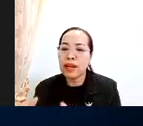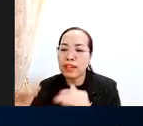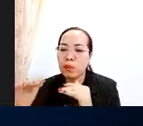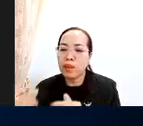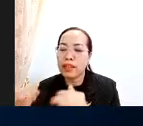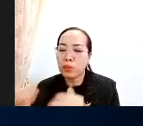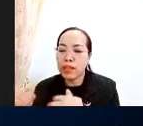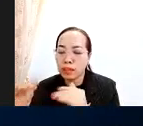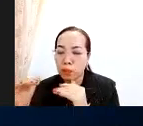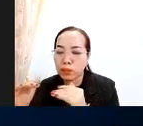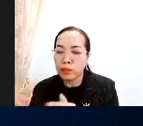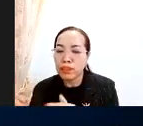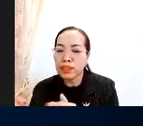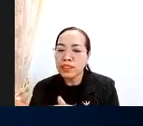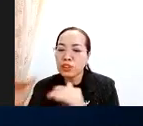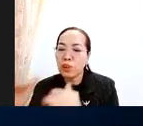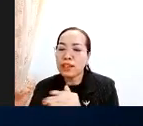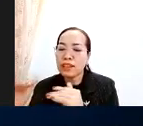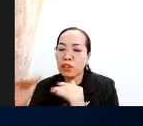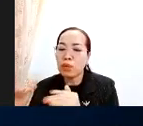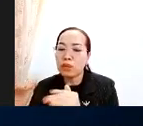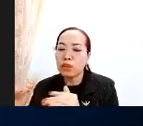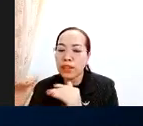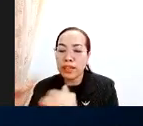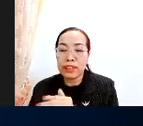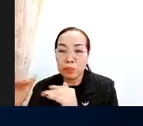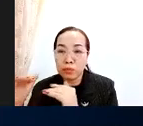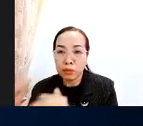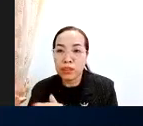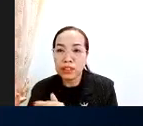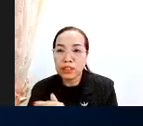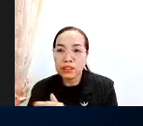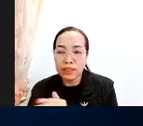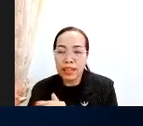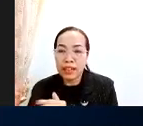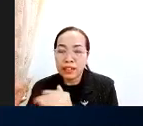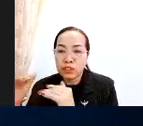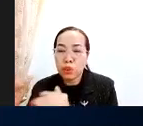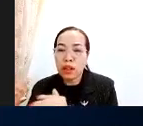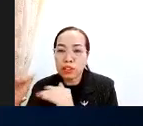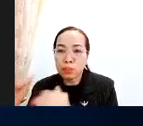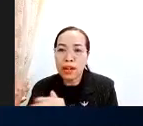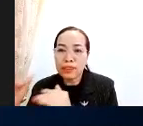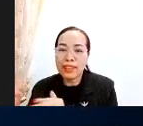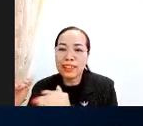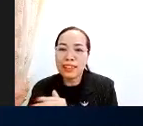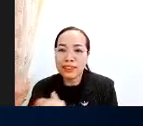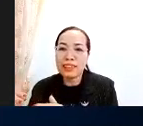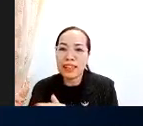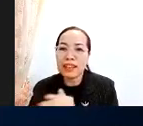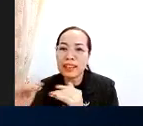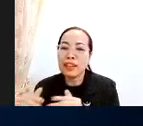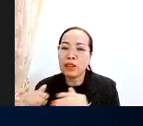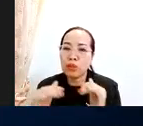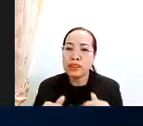nhở chà bạn nào với đại luôn ai gặp phong gặp vỡ squat nơi cầm hồn luôn ai đại gặp phong gặp vỡ chà squat ở chỗ ba chẹt lẹ